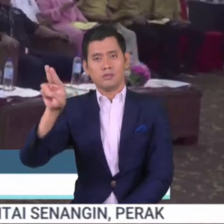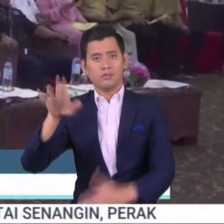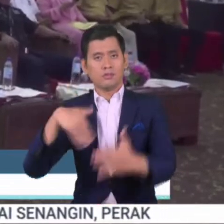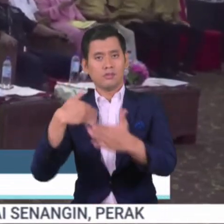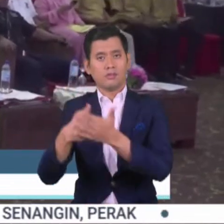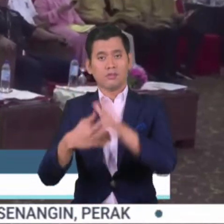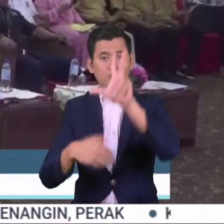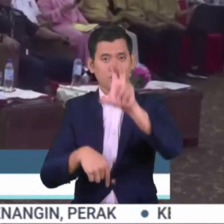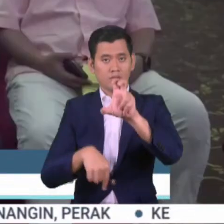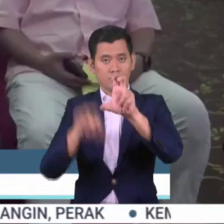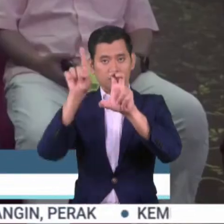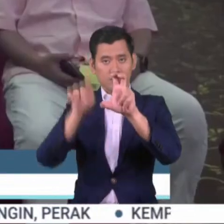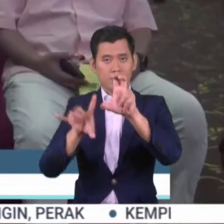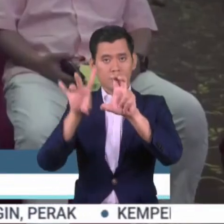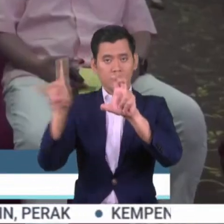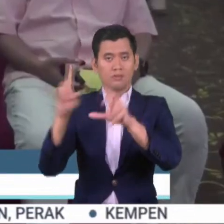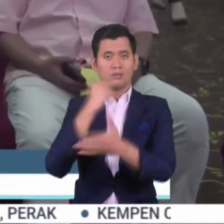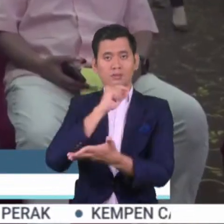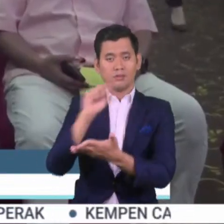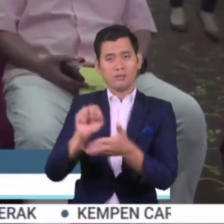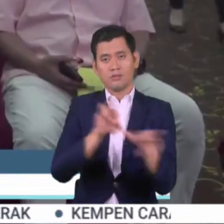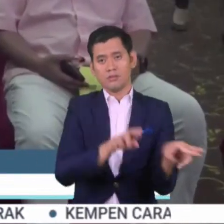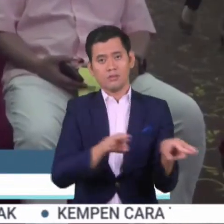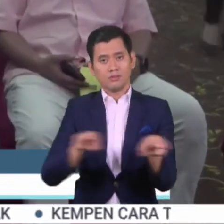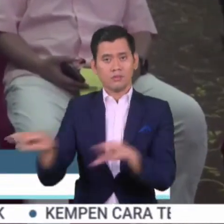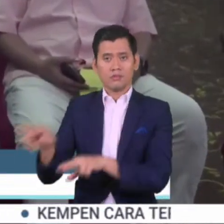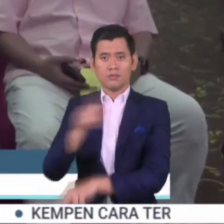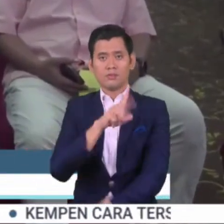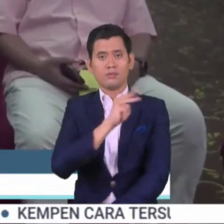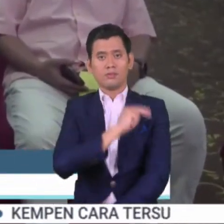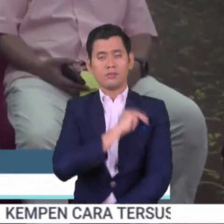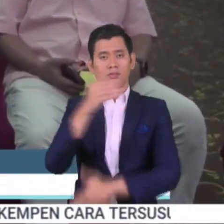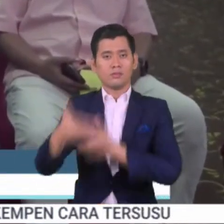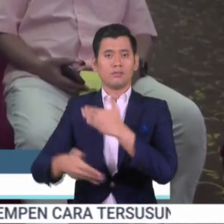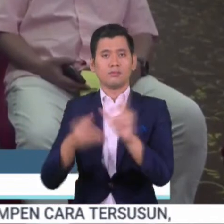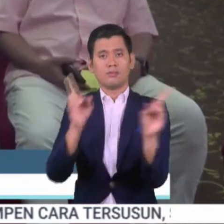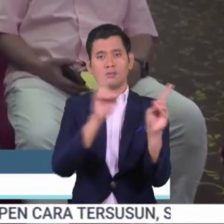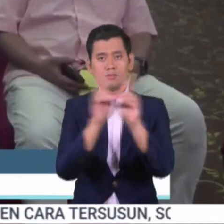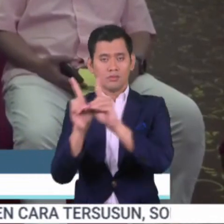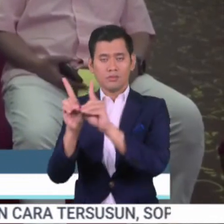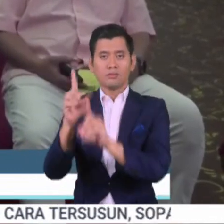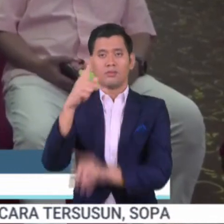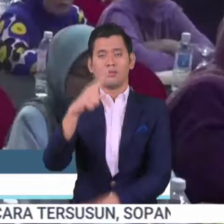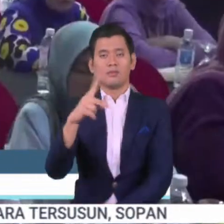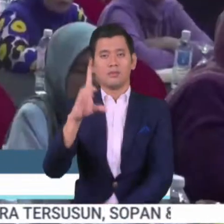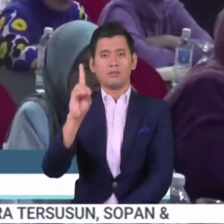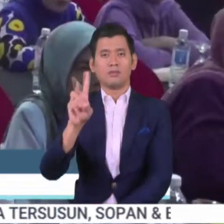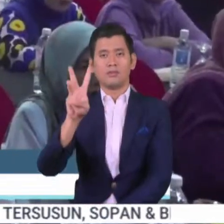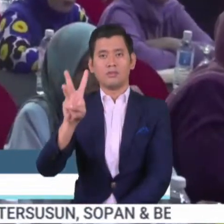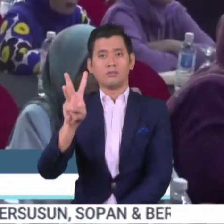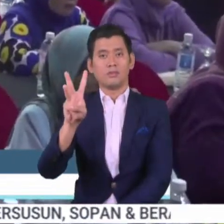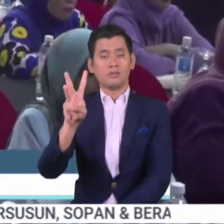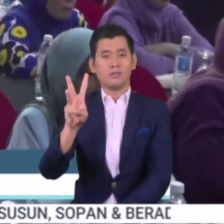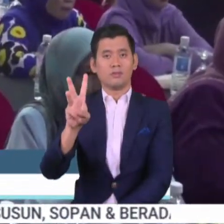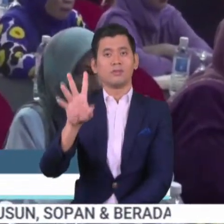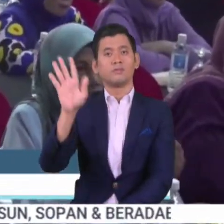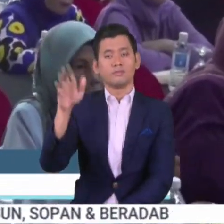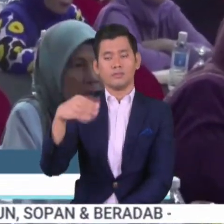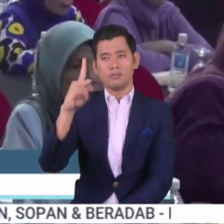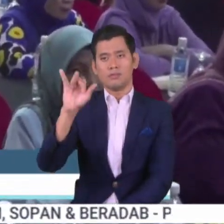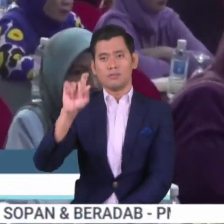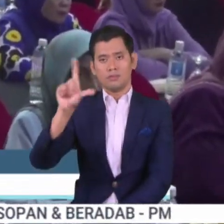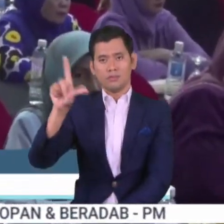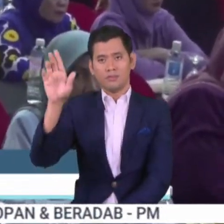Jun lepas. Setiausaha Bahagian Perancangan Strategik Kementerian Kemajuan Desa dan Wilayah KKDW Abdul Kahar Abdullah